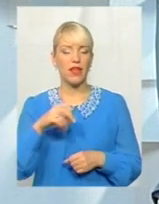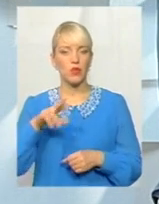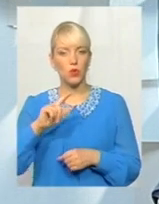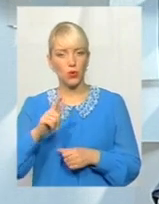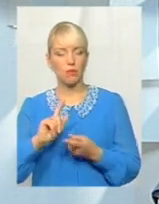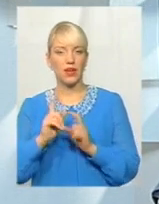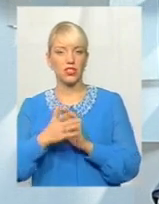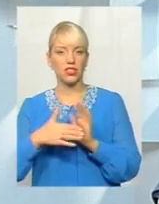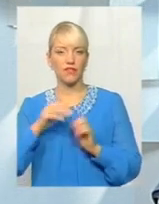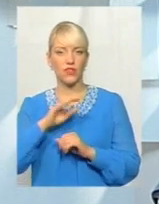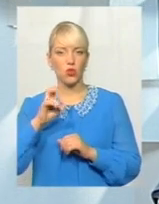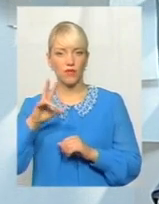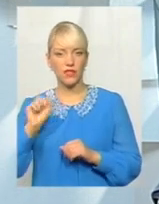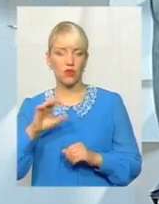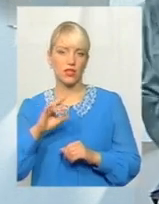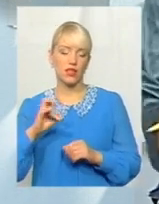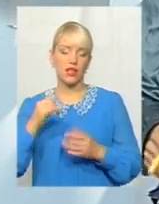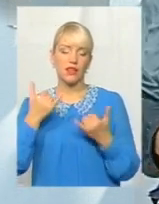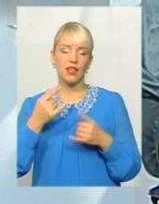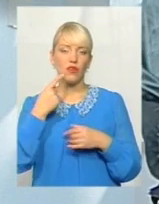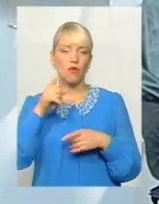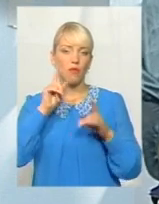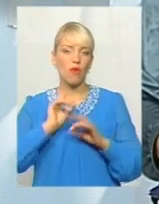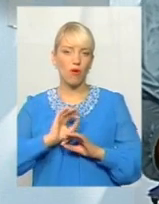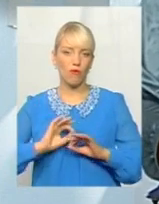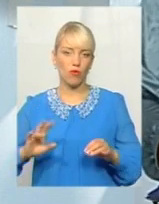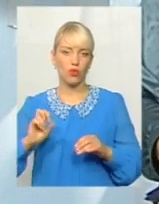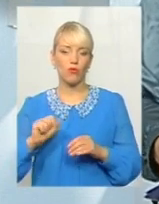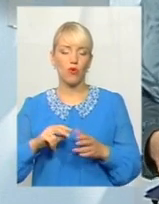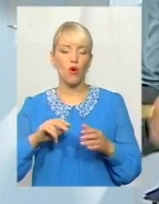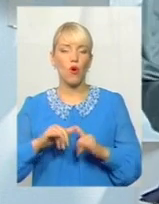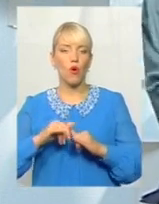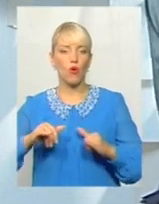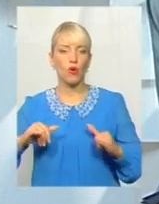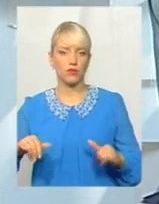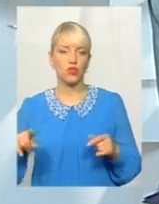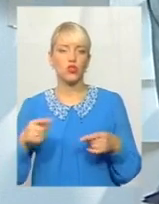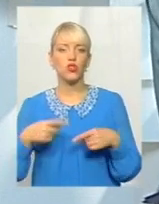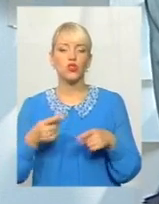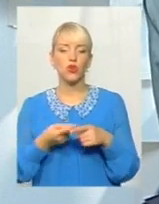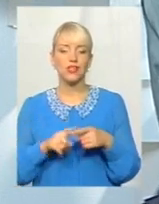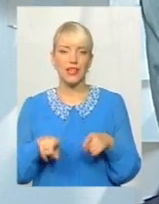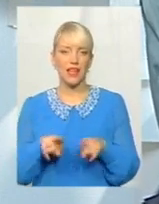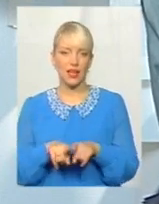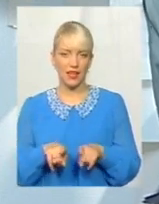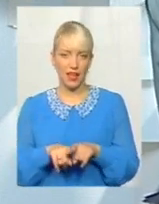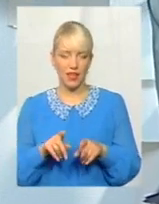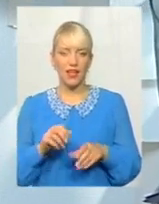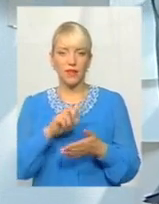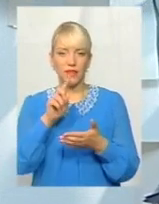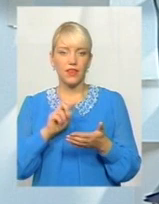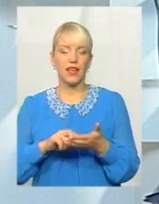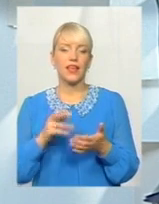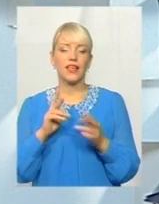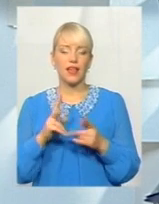І нині ми говоритимемо про комфорт, про сталий розвиток. Що це таке? Навіщо він потрібен нам? І яким